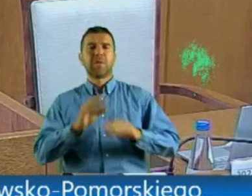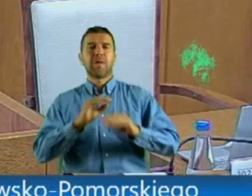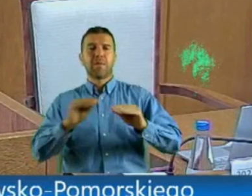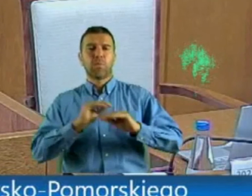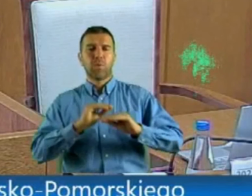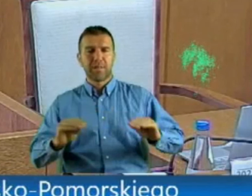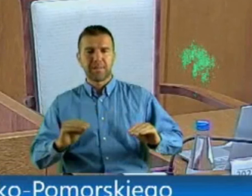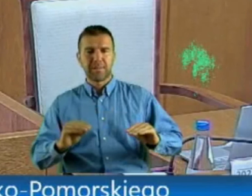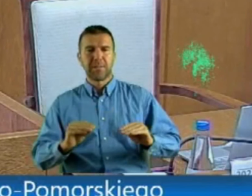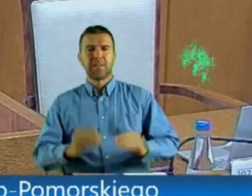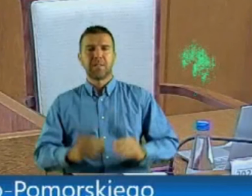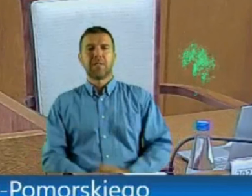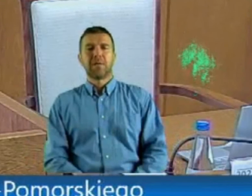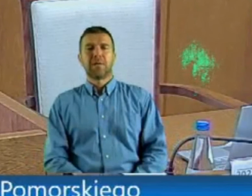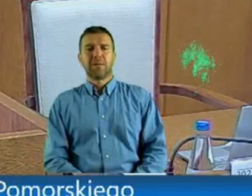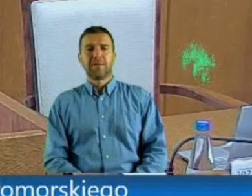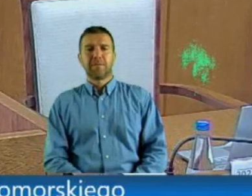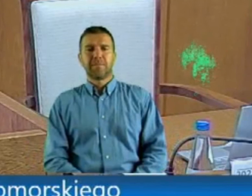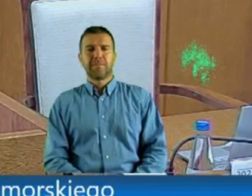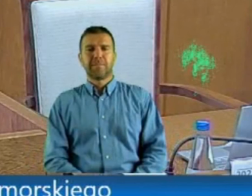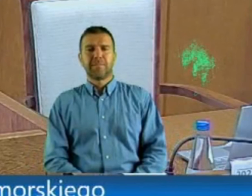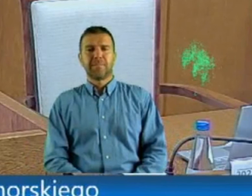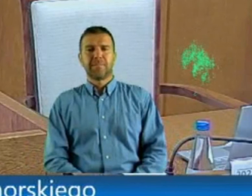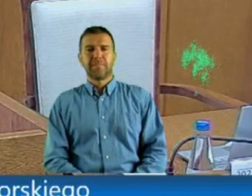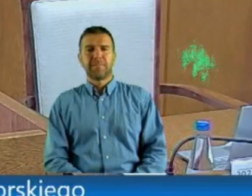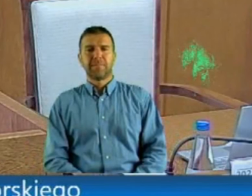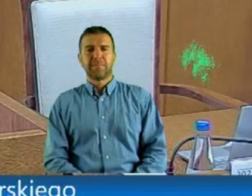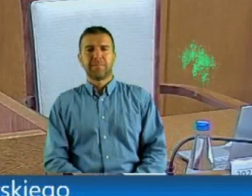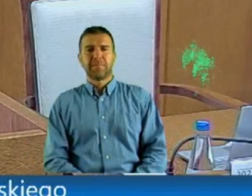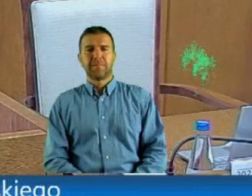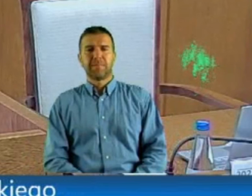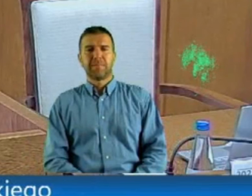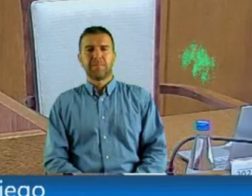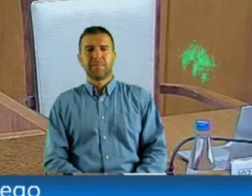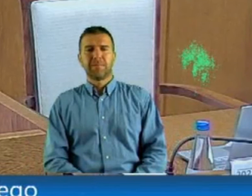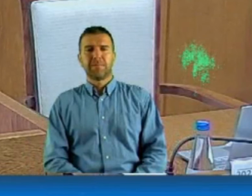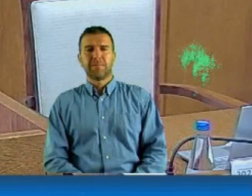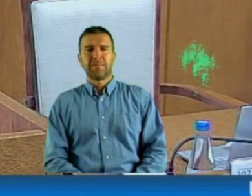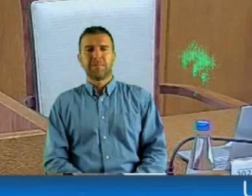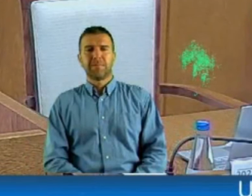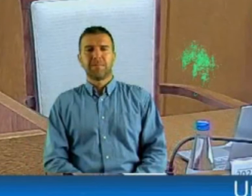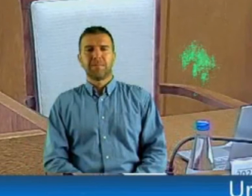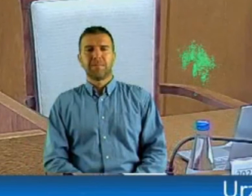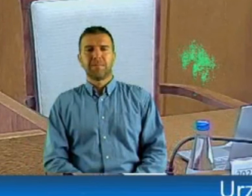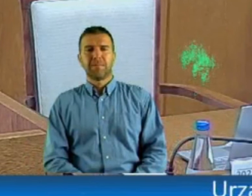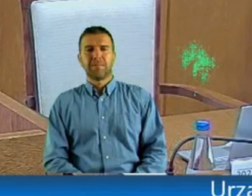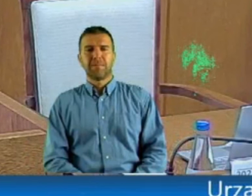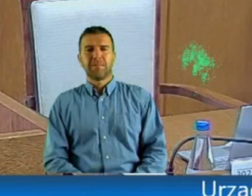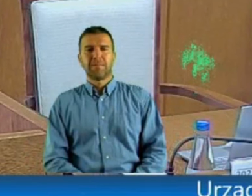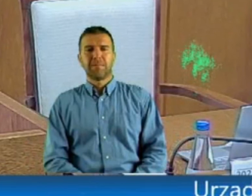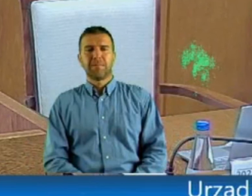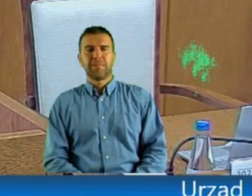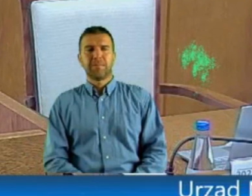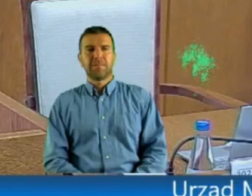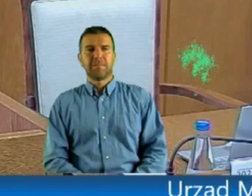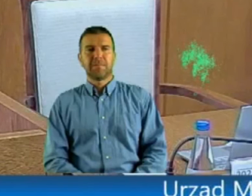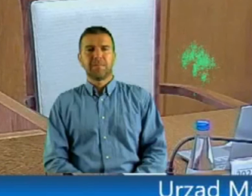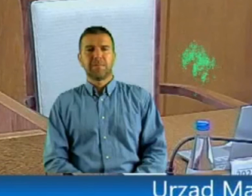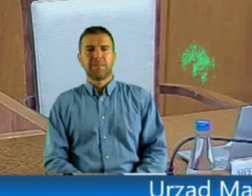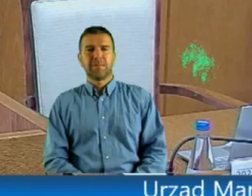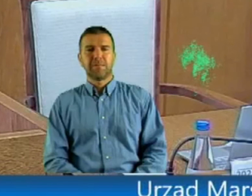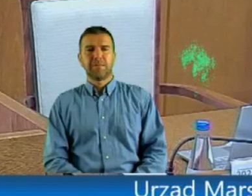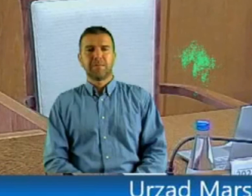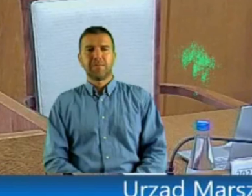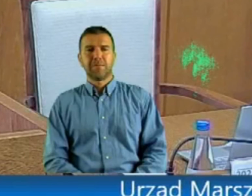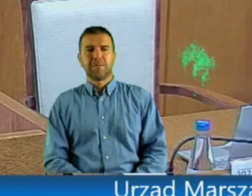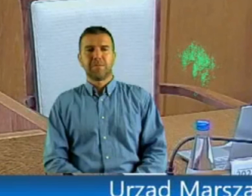też możliwość pracy warsztatowej, to też jest dla mnie ważne, no bo jeżeli by przyjechało 16 osób, to jesteśmy w stanie te warsztaty